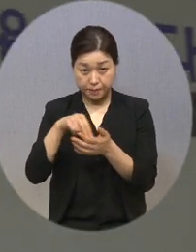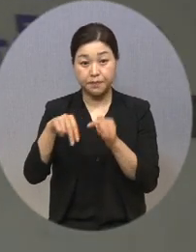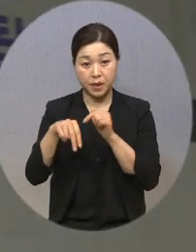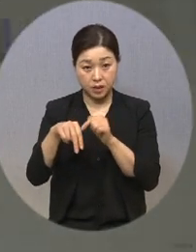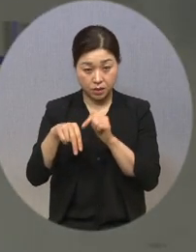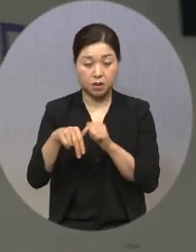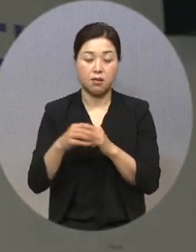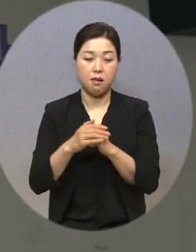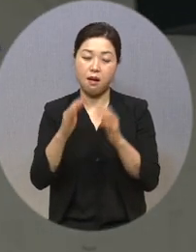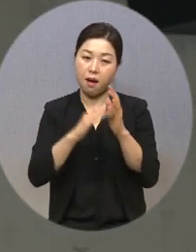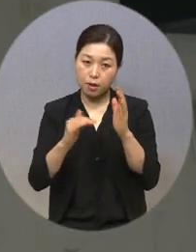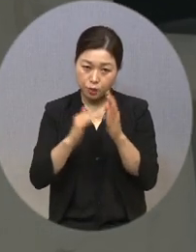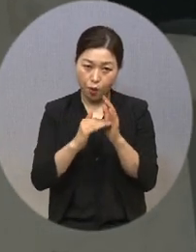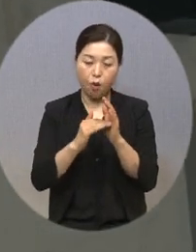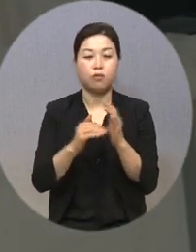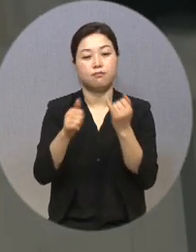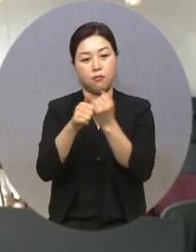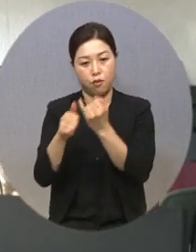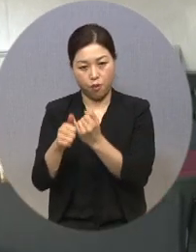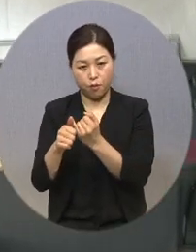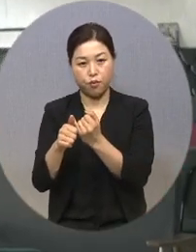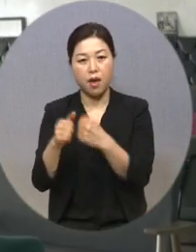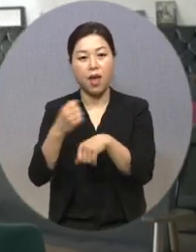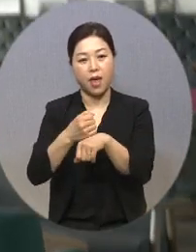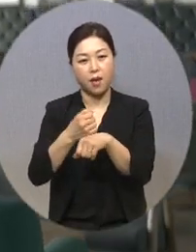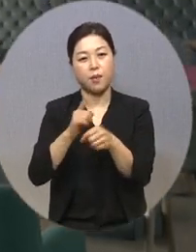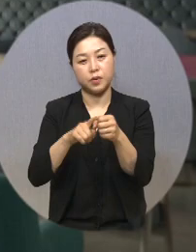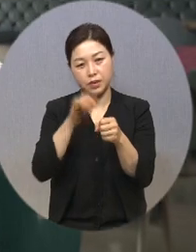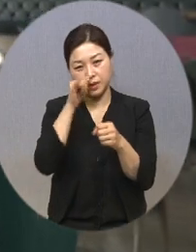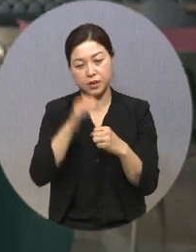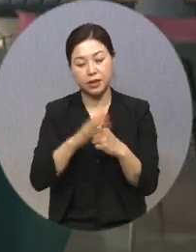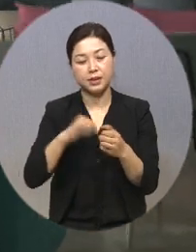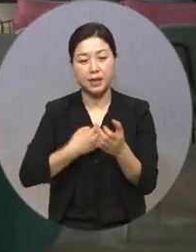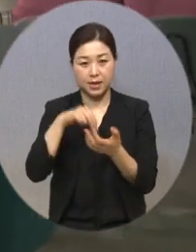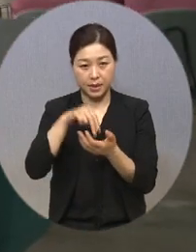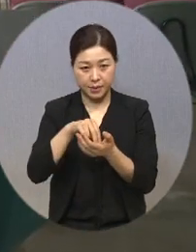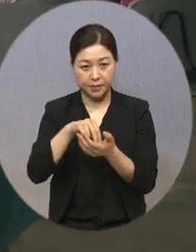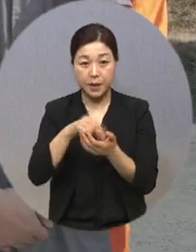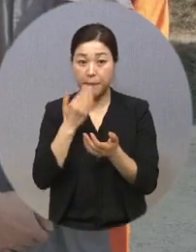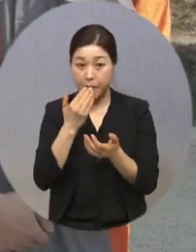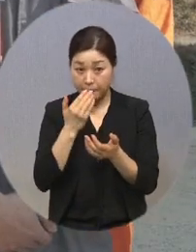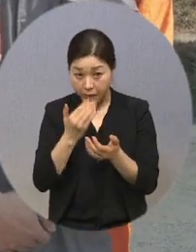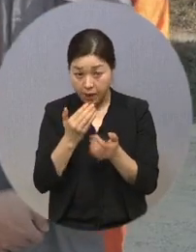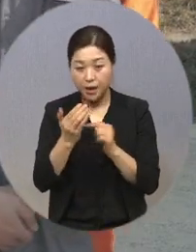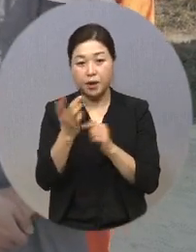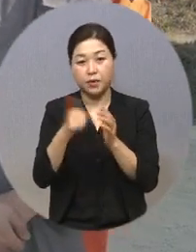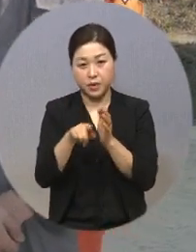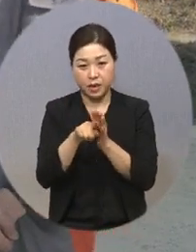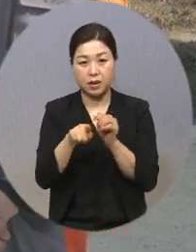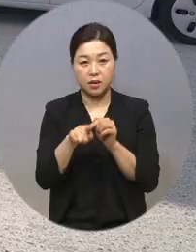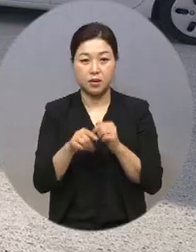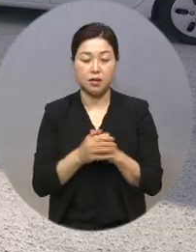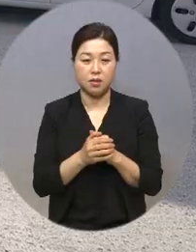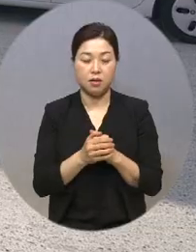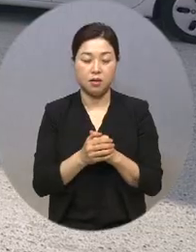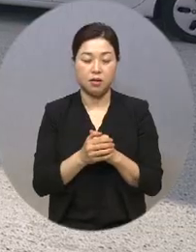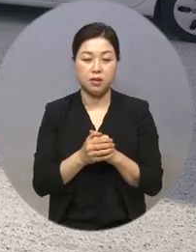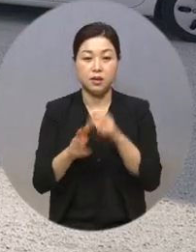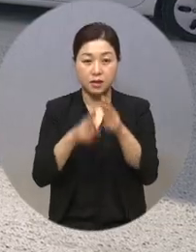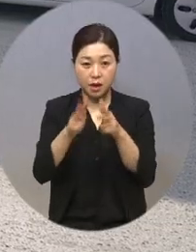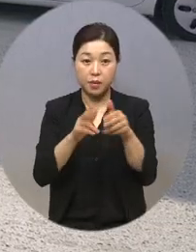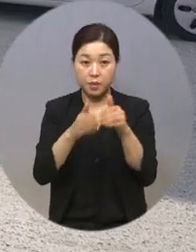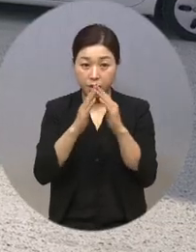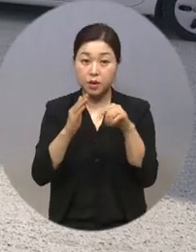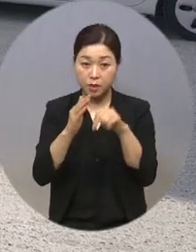독립하셔서 가정도 꾸리고 결혼도 하시라 하는 거죠. 그러니까 자립을 할 수 있도록. 그래서 그게 최근 사업장의 얘기를 합니다. 직접